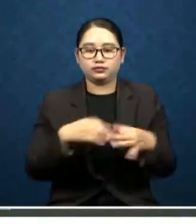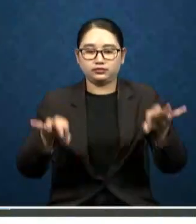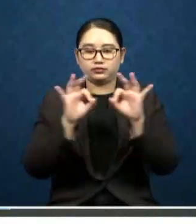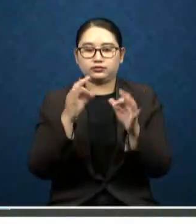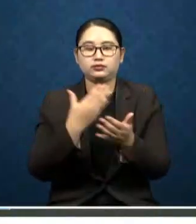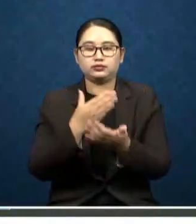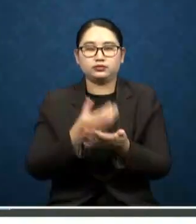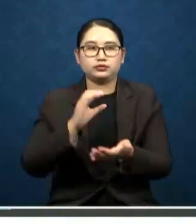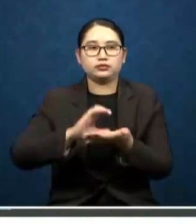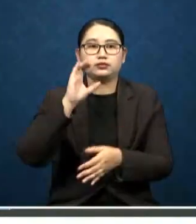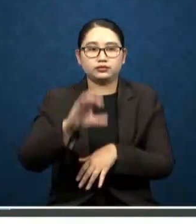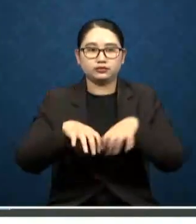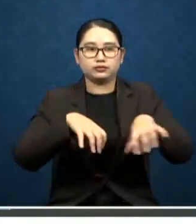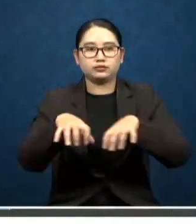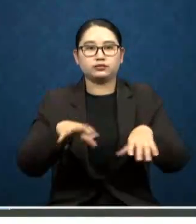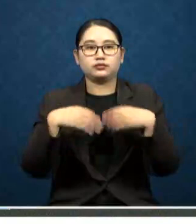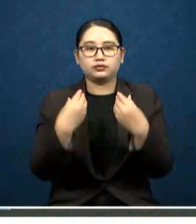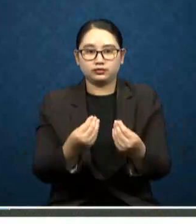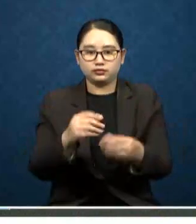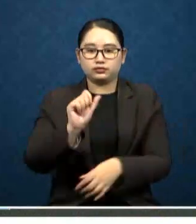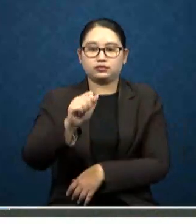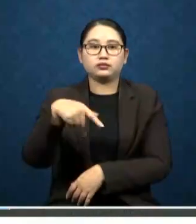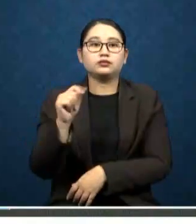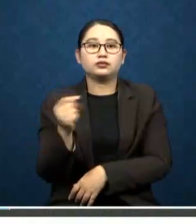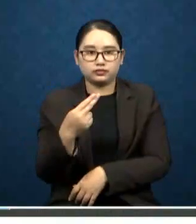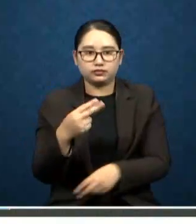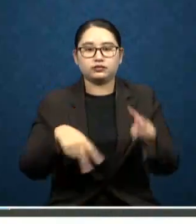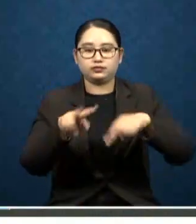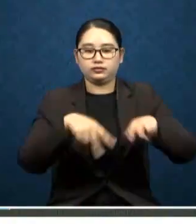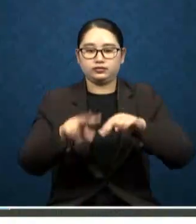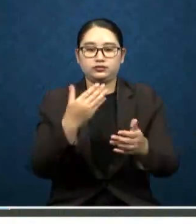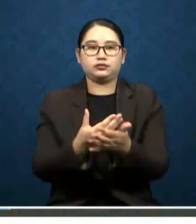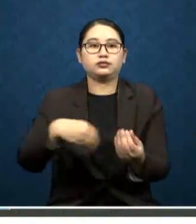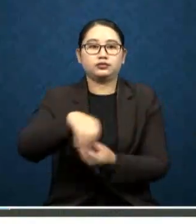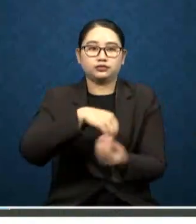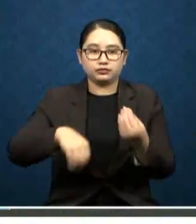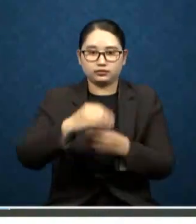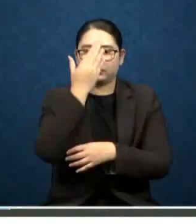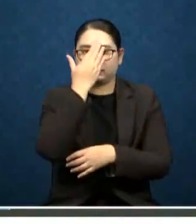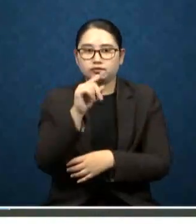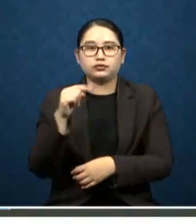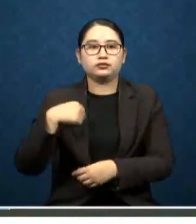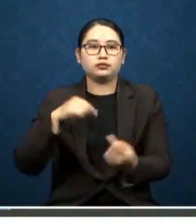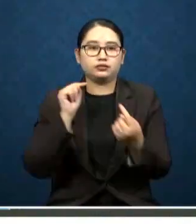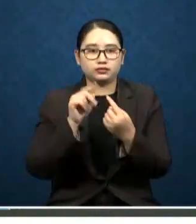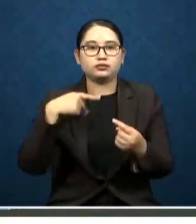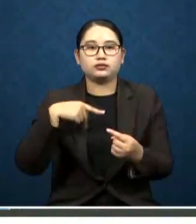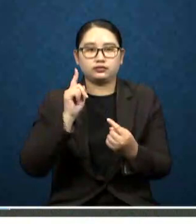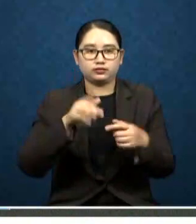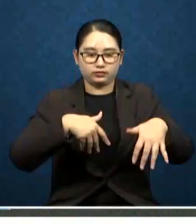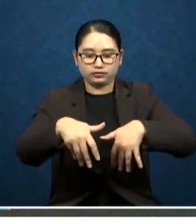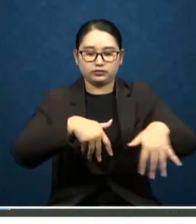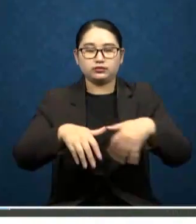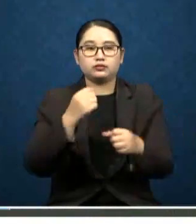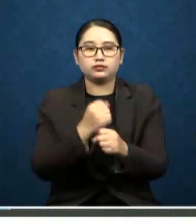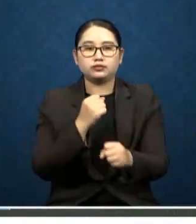ครับควรจัดไปที่องค์กรปกครองส่วนท้องถิ่นเพื่อเขาจัดการในชุมชนของ